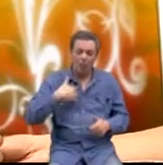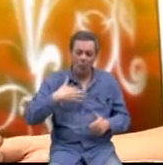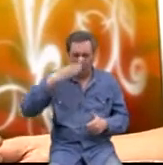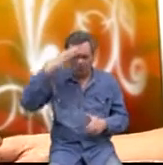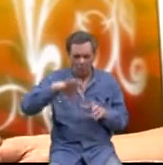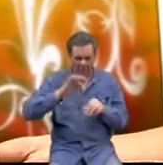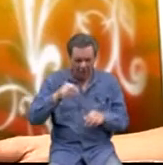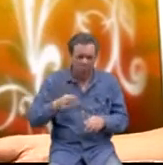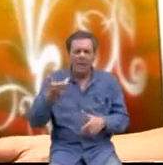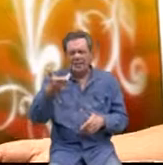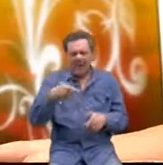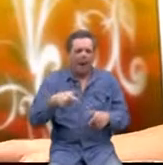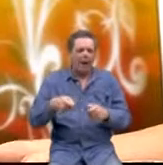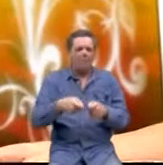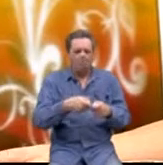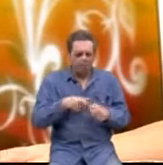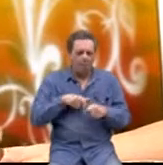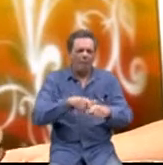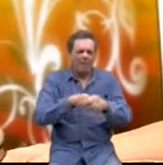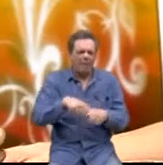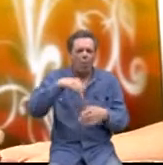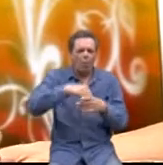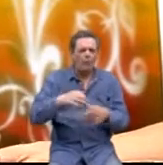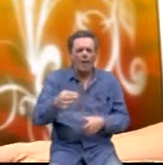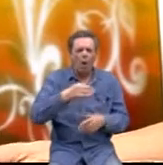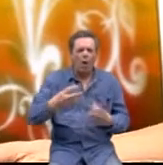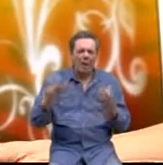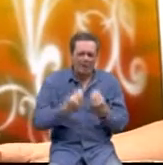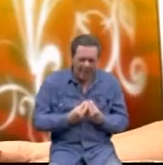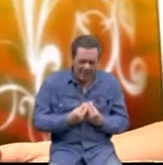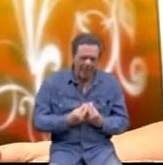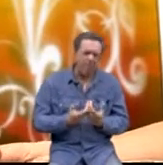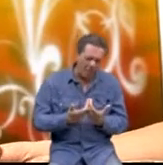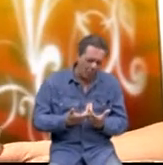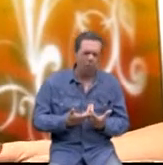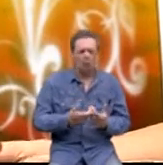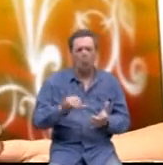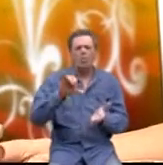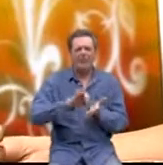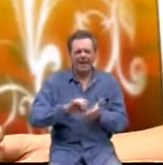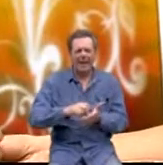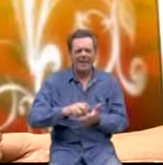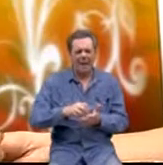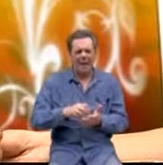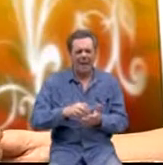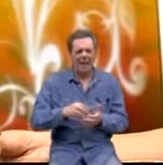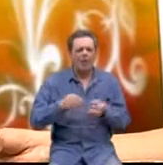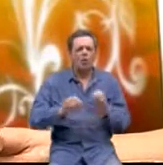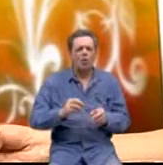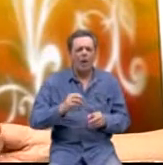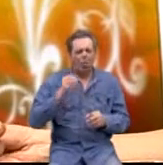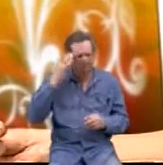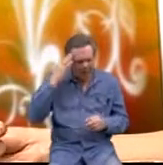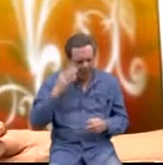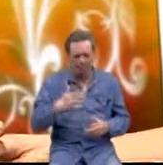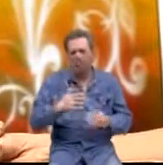za povezivanje unutar lokalne zajednice. Pa smo onda stupili u kontakt sa Centrom za socijalnu skrb Črnomerec i sa navedenim domom i